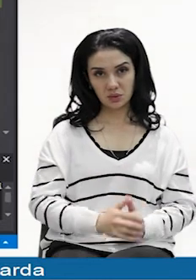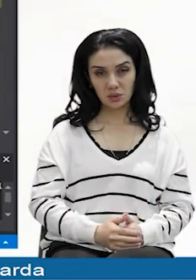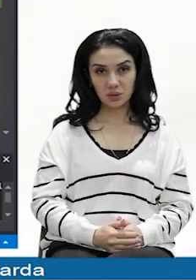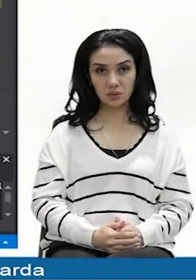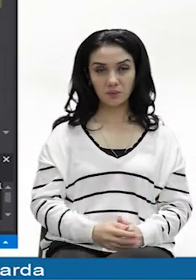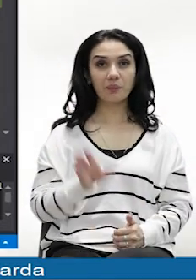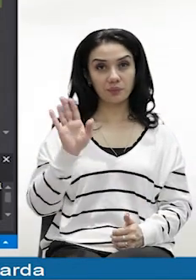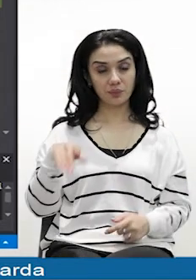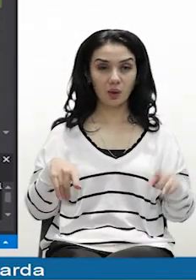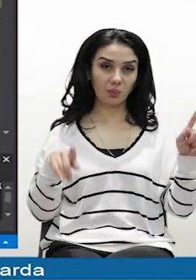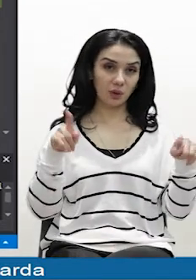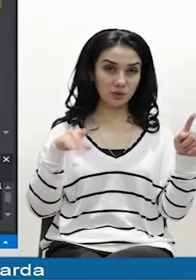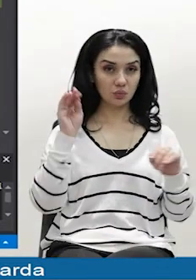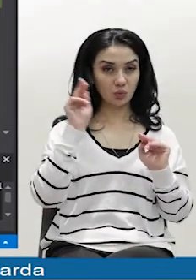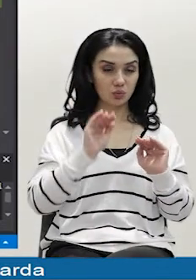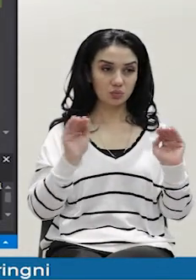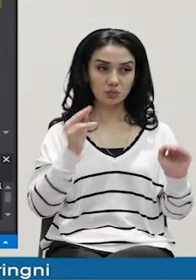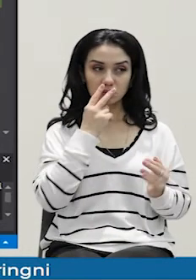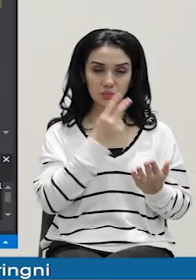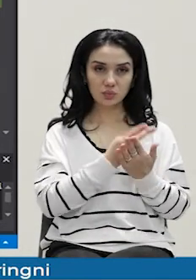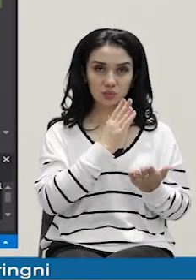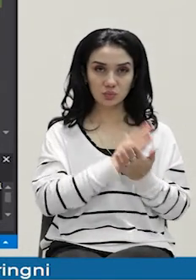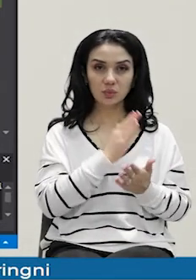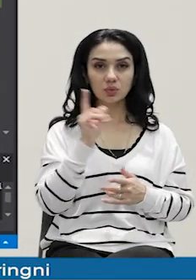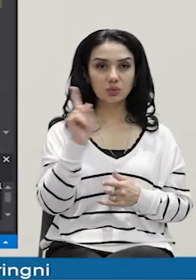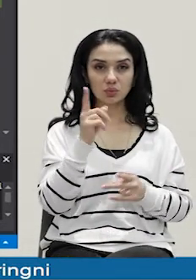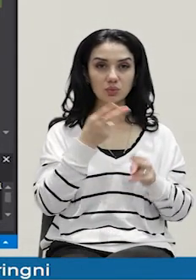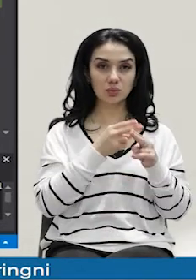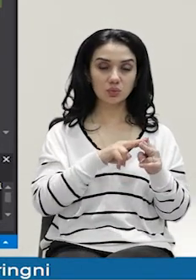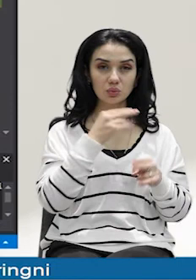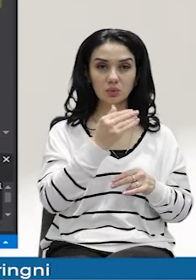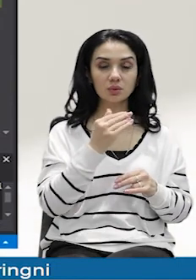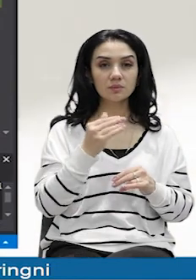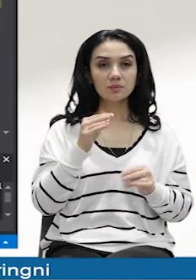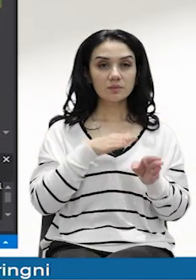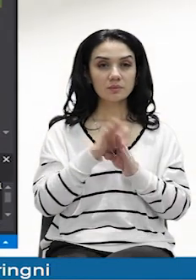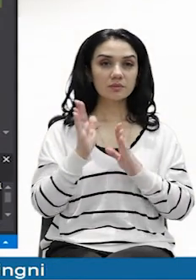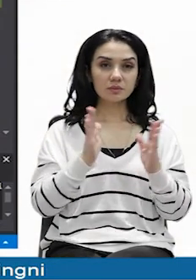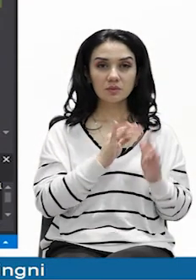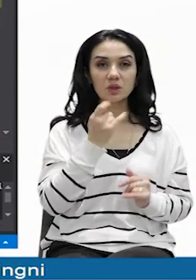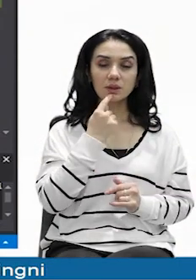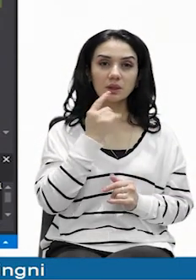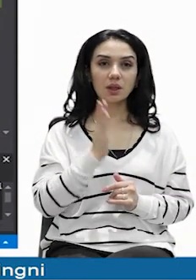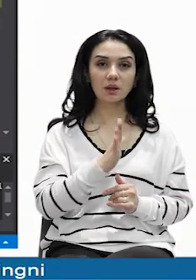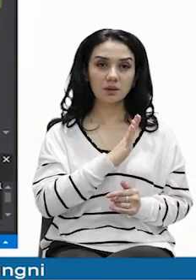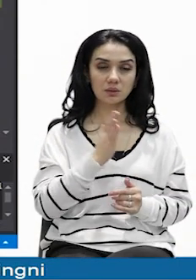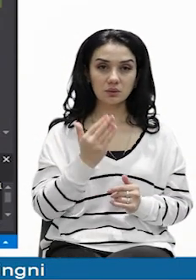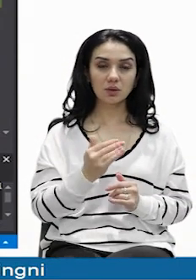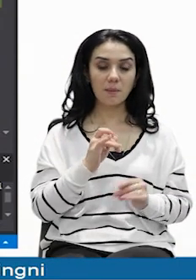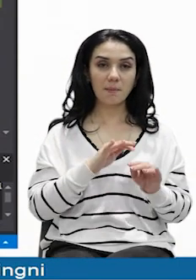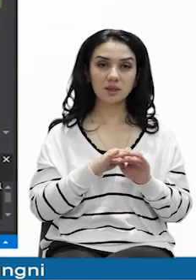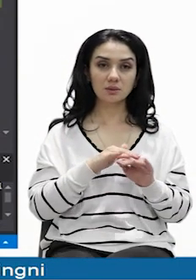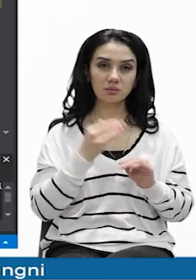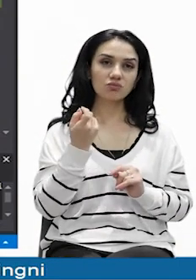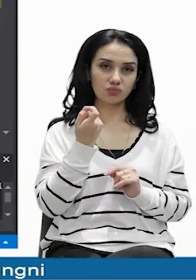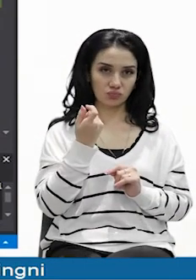Keyin ba'zi o'quvchilarda kuzatiladi, bu shu amallarni bajarishda qiynaladi.